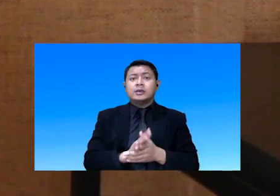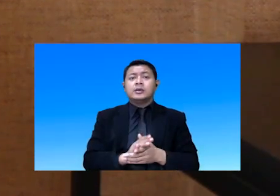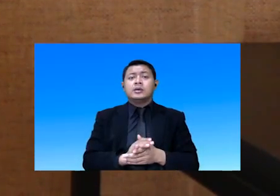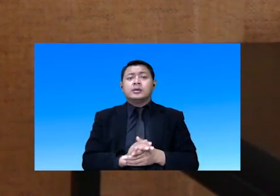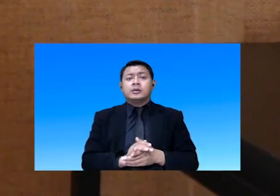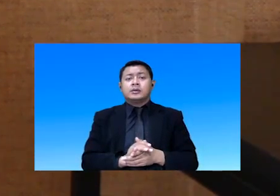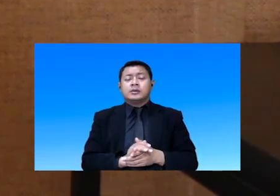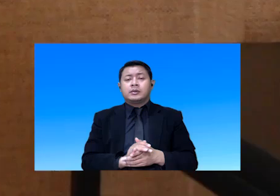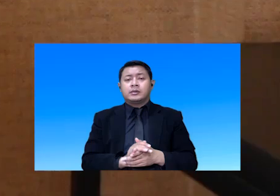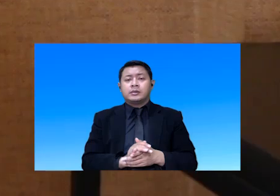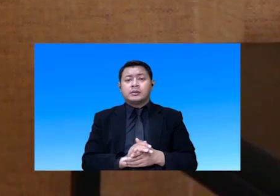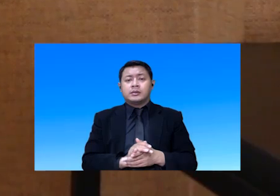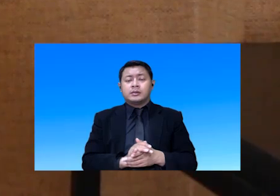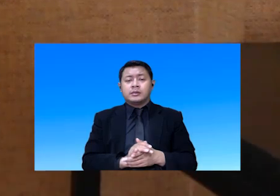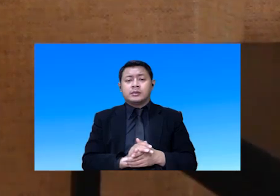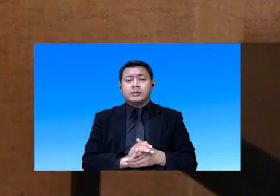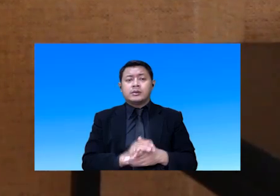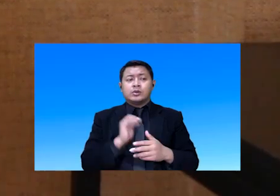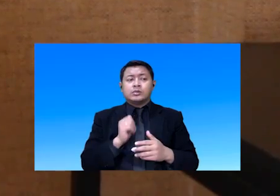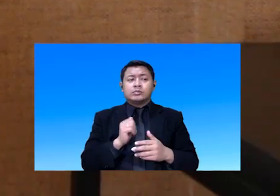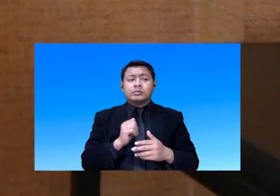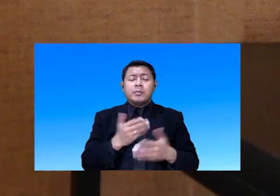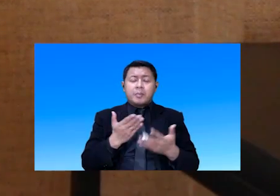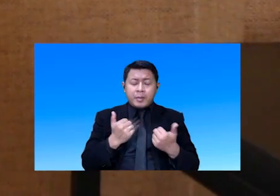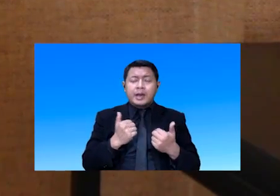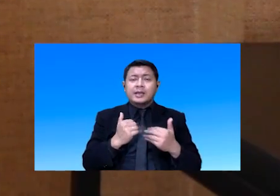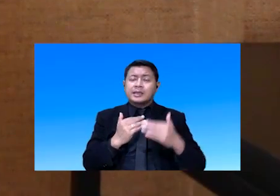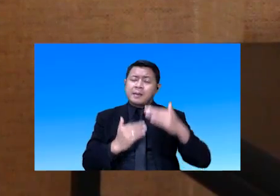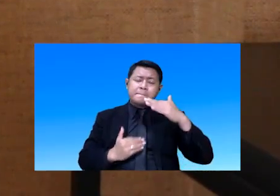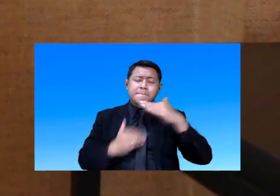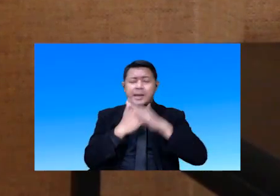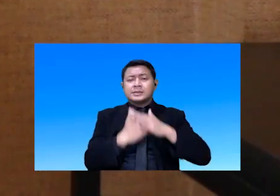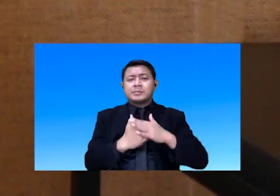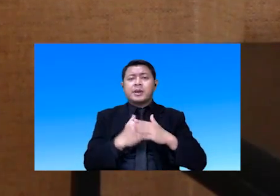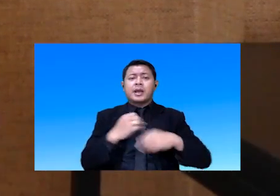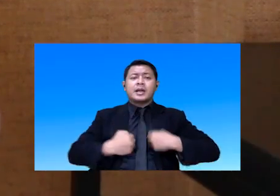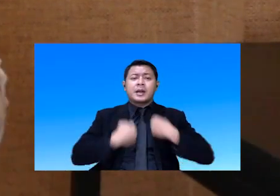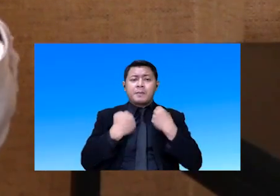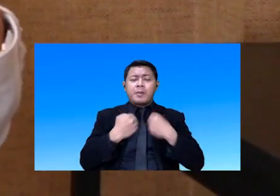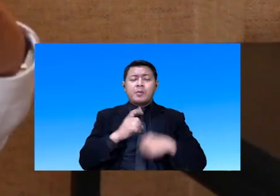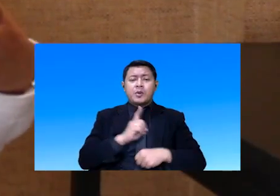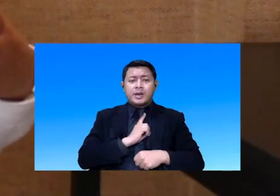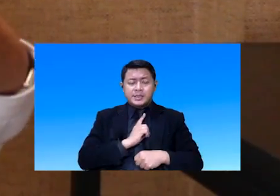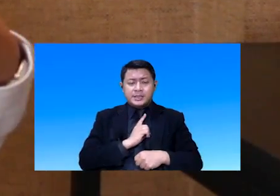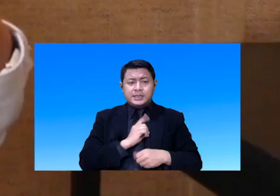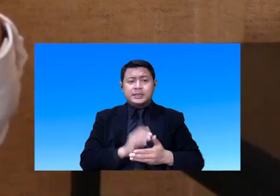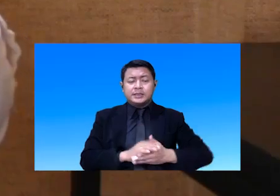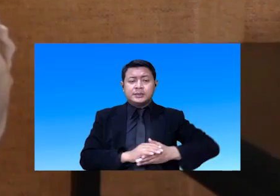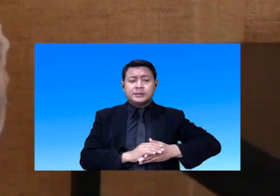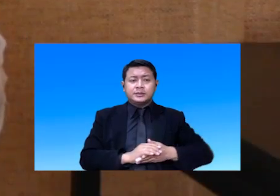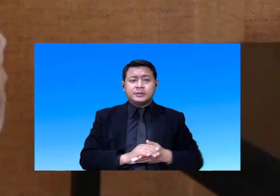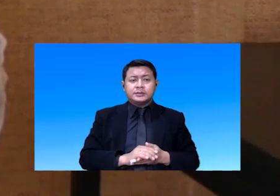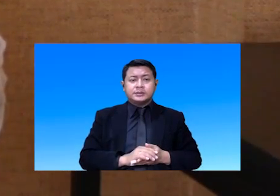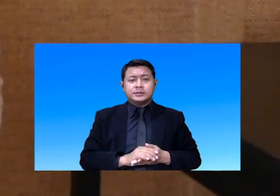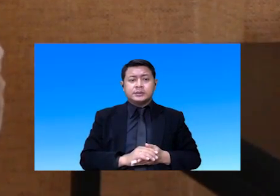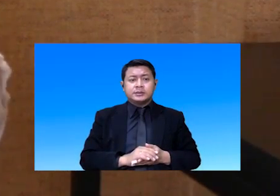akan menghasilkan diri kita yang lebih baik, versi kita yang lebih baik, teman-teman. Seperti contohnya kami di tenaga kesehatan, kami